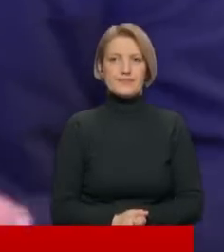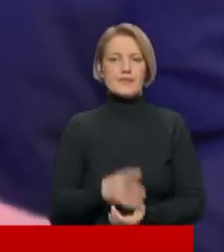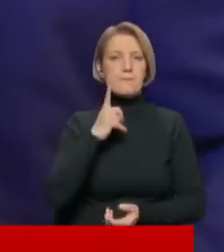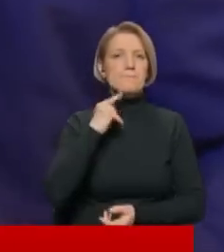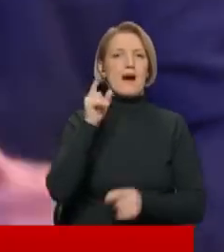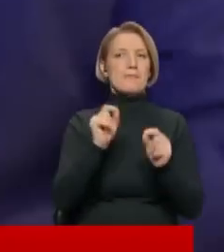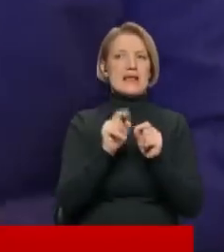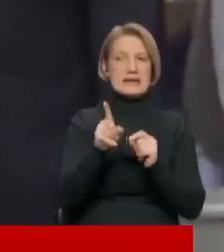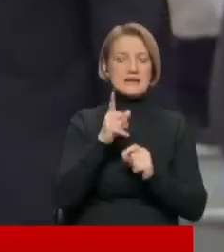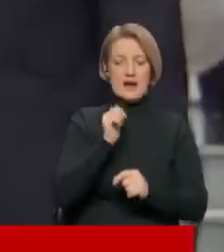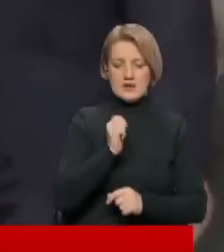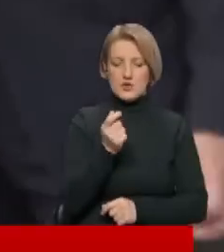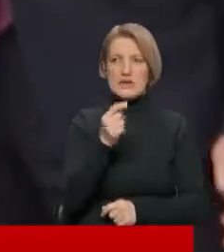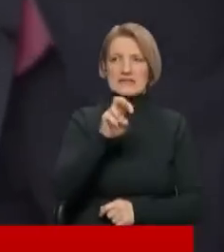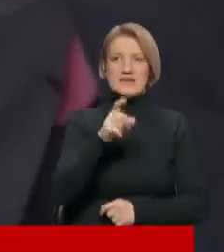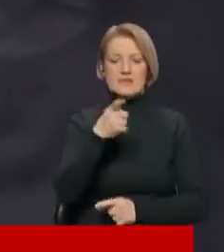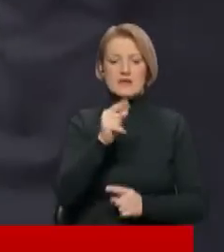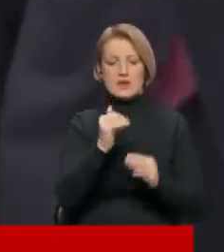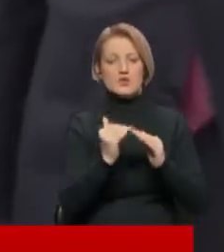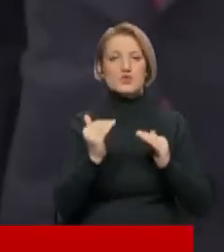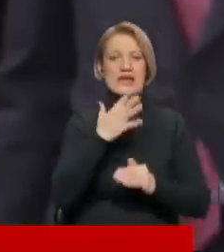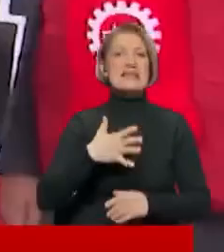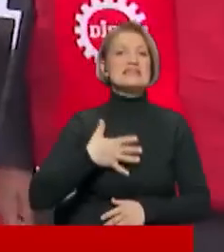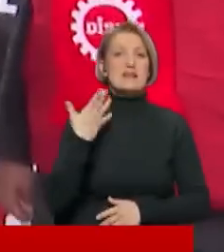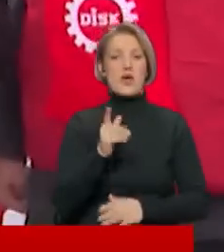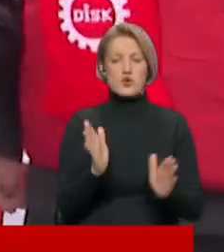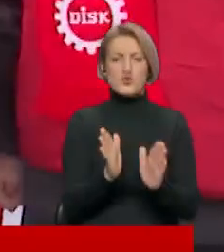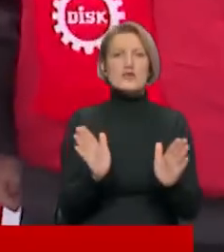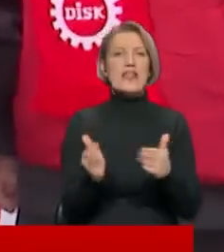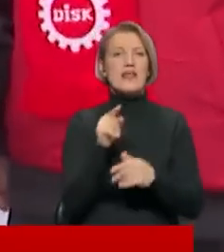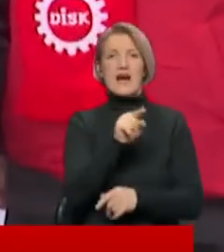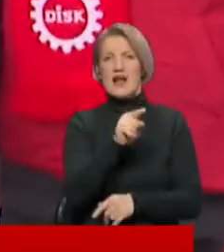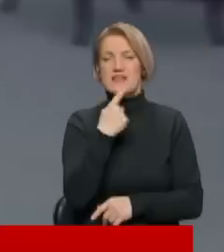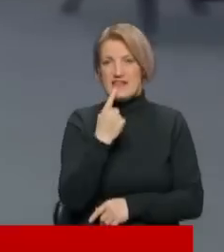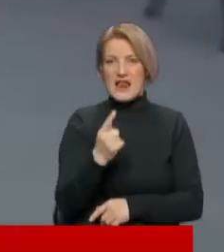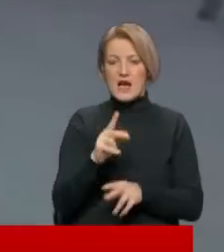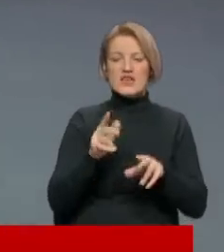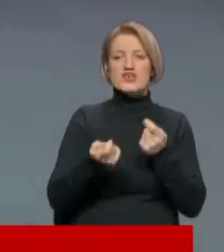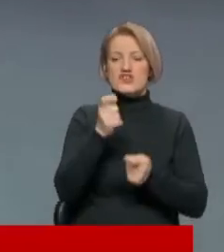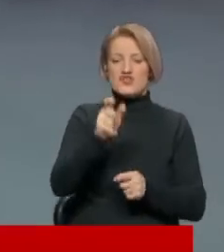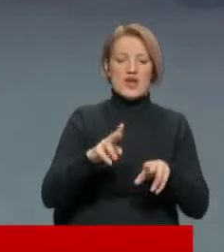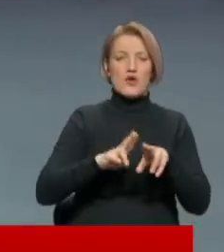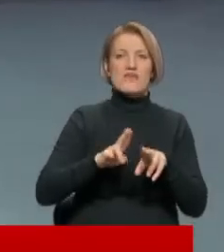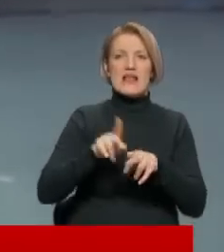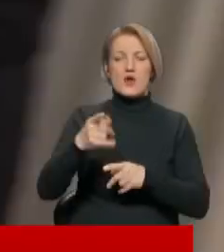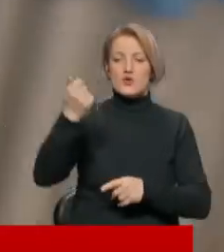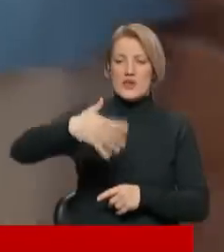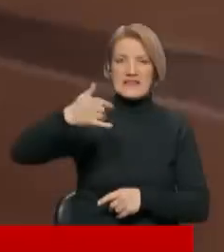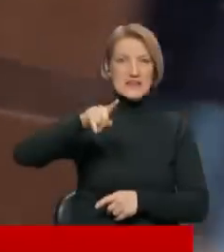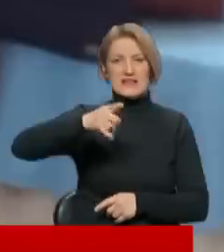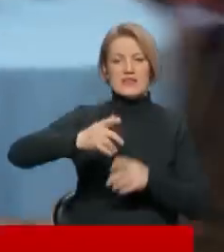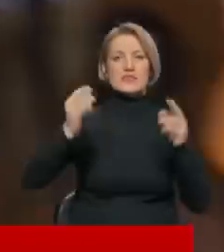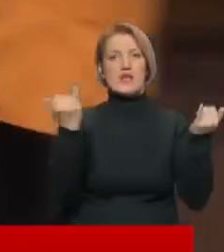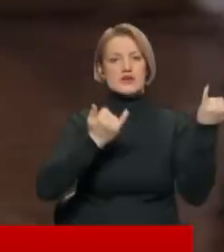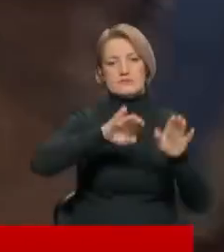bakan Bilgin asgari ücreti 8 liranın üzerinde istemeyenler küçük sendikalar diyerek işçi konfederasyonlarının yöneticilerini tartışmaların